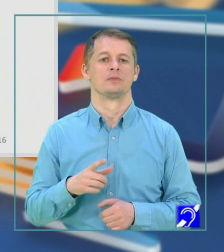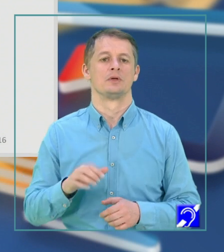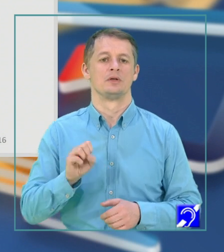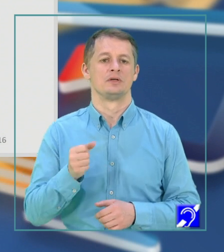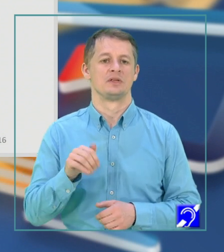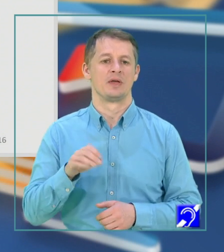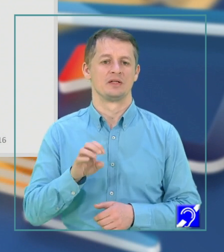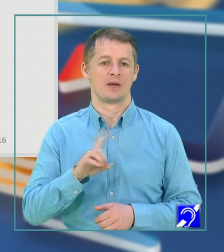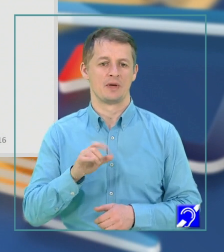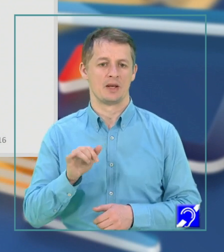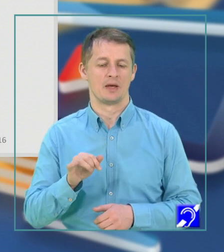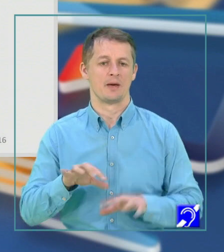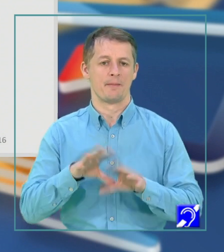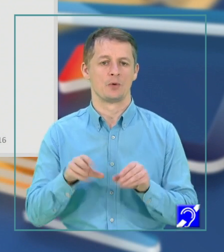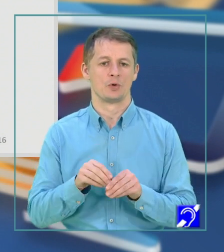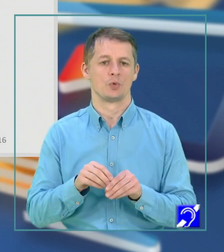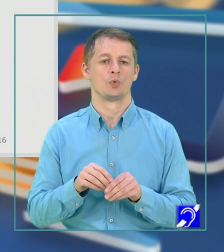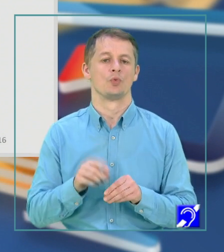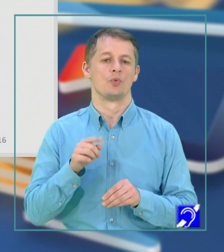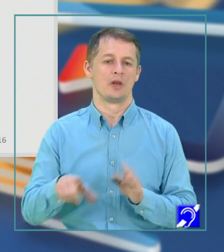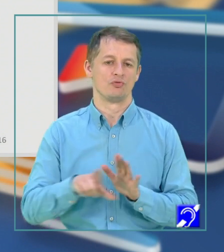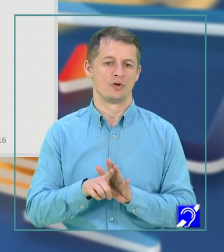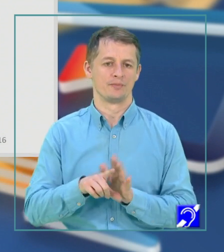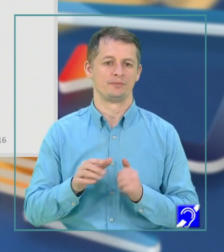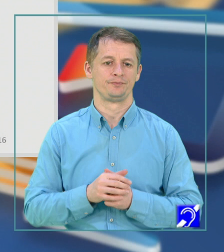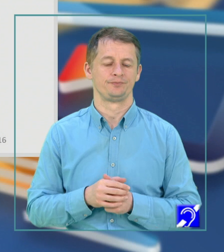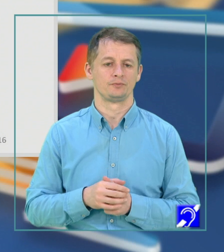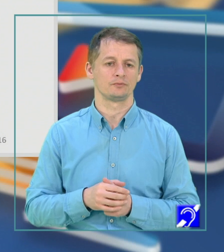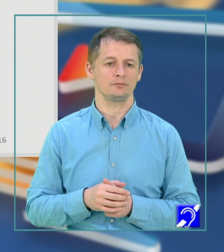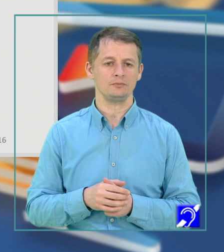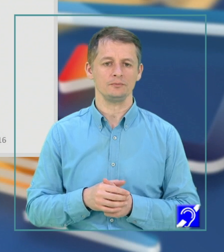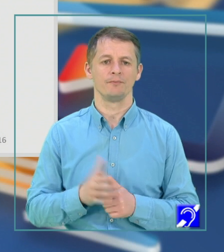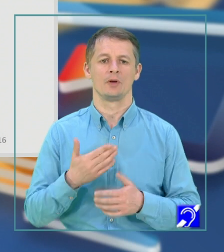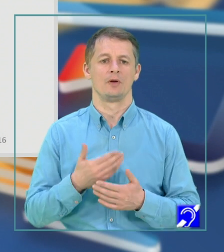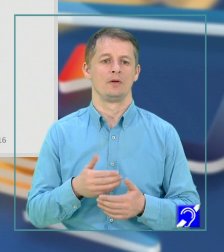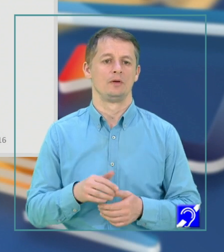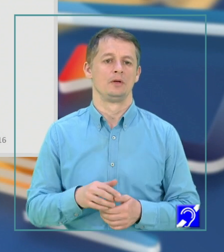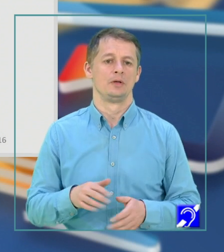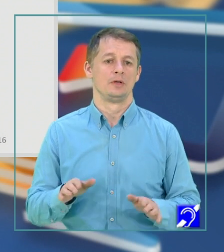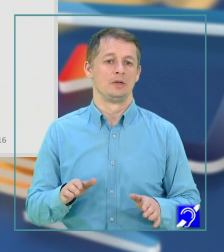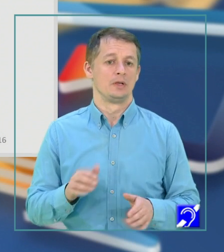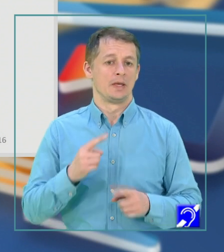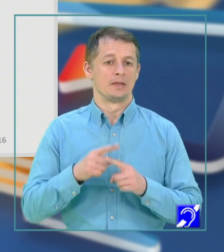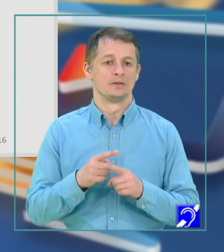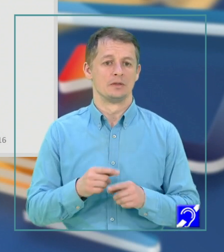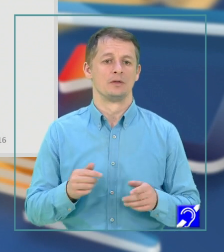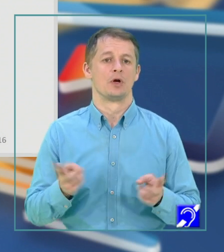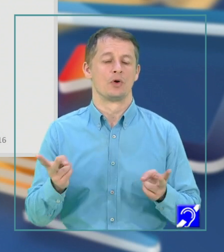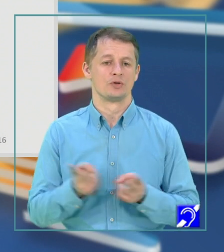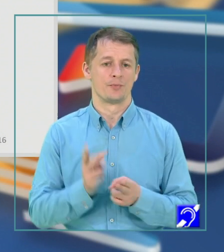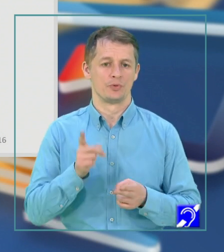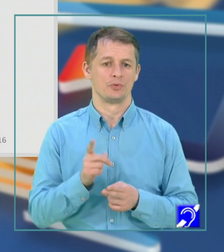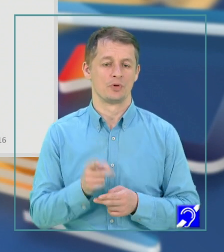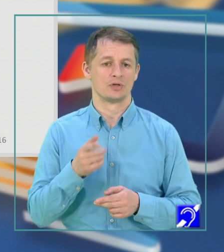dată. Deci, fiecărui X din mulțimea M îi corespunde un alt element x', astfel încât